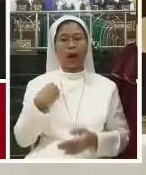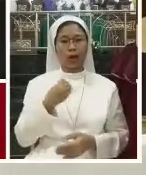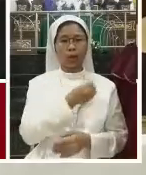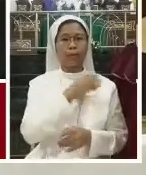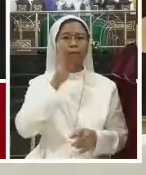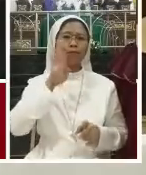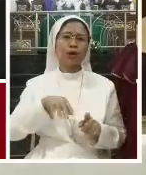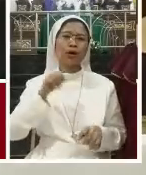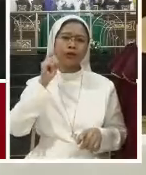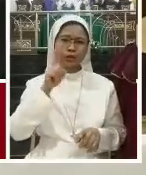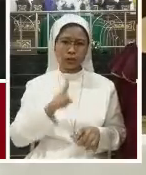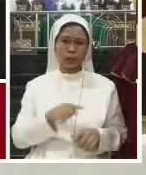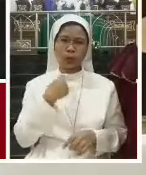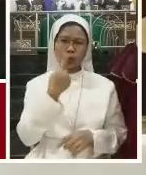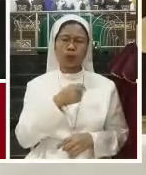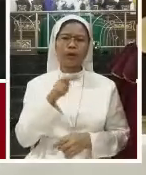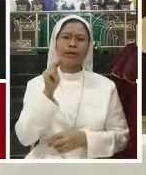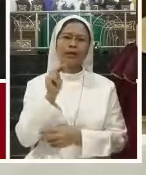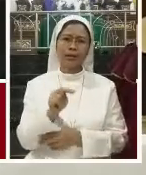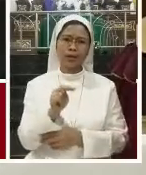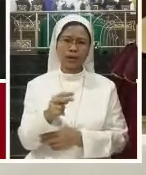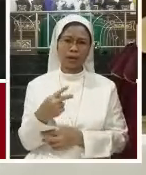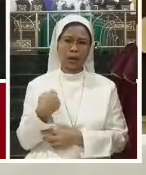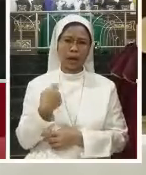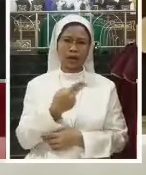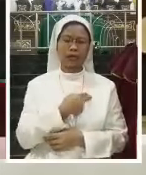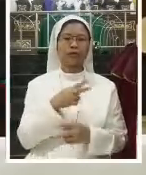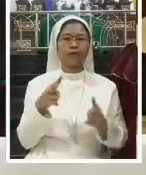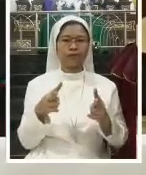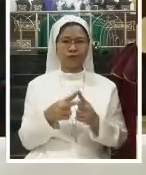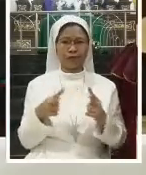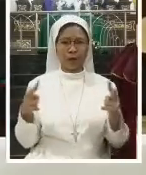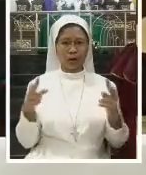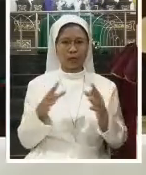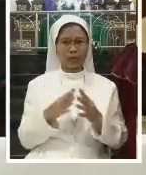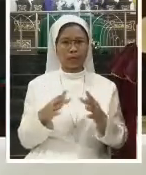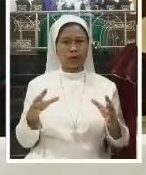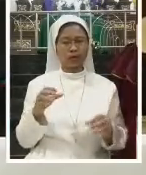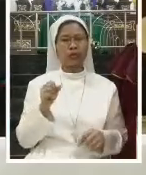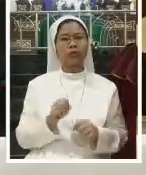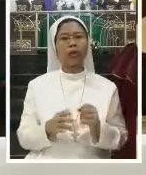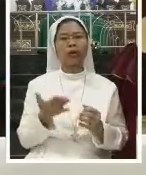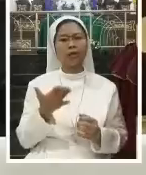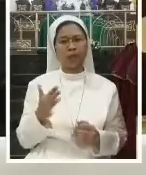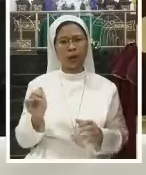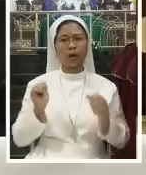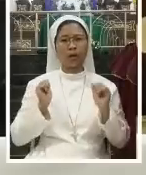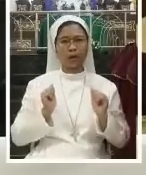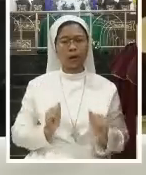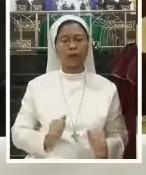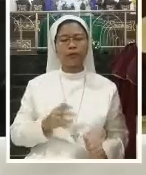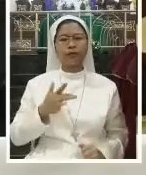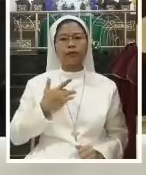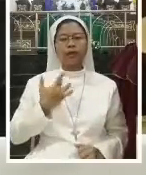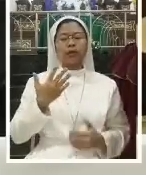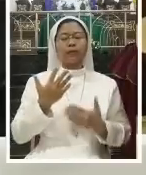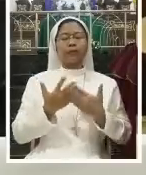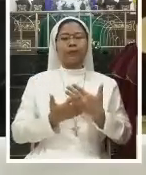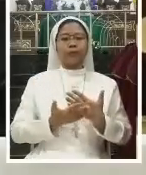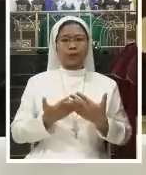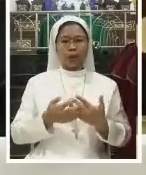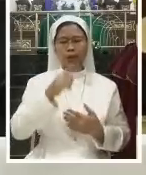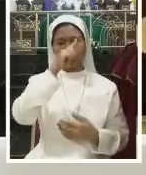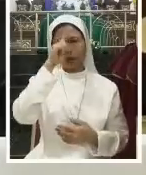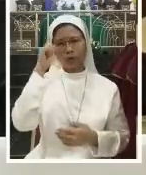may kaipuhang tabangan niya to na para mapasaninda ang manlain-lain na kadipisilan